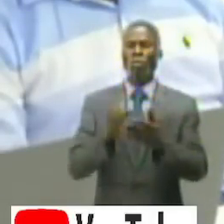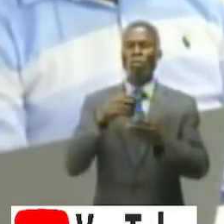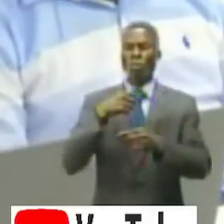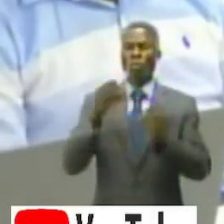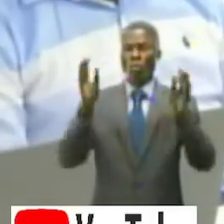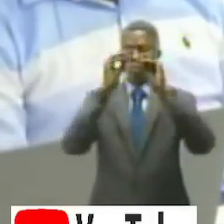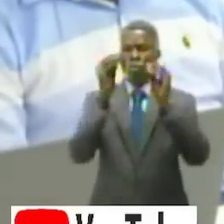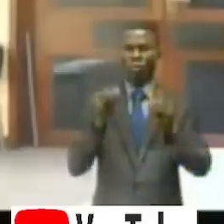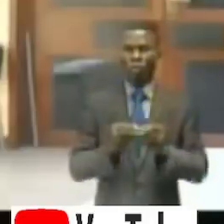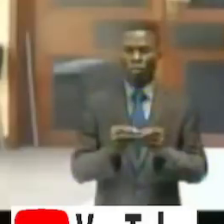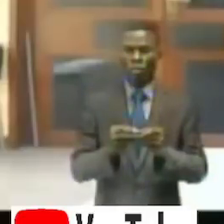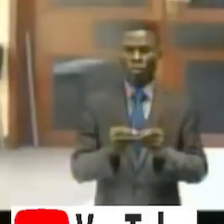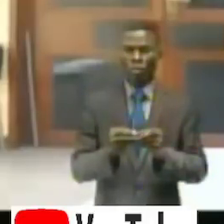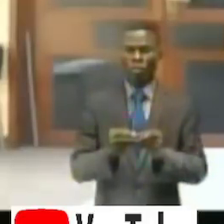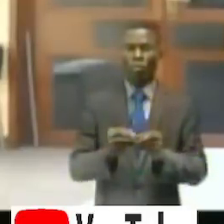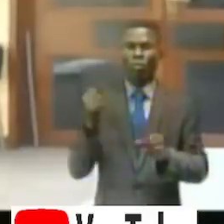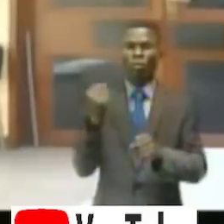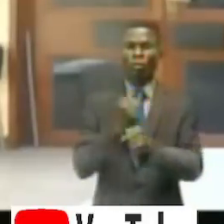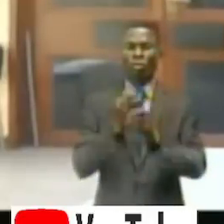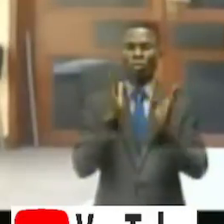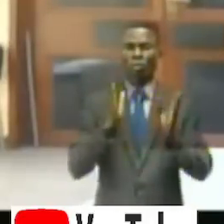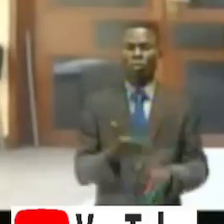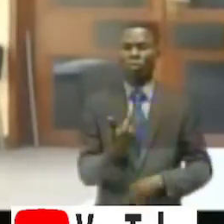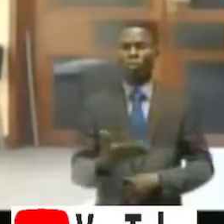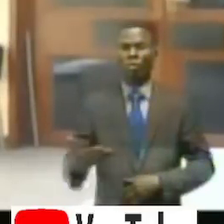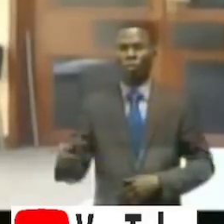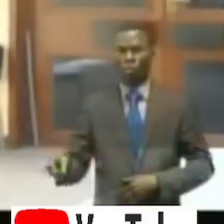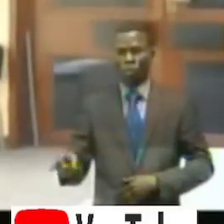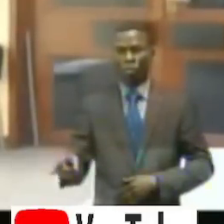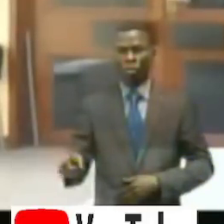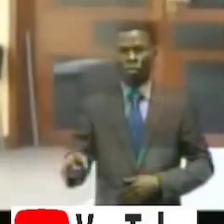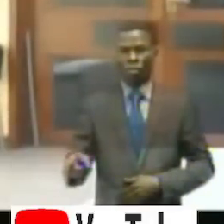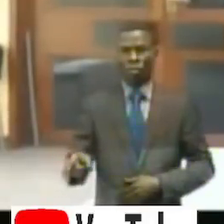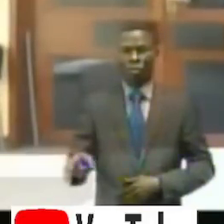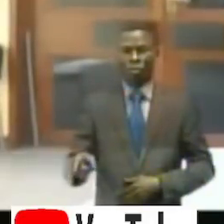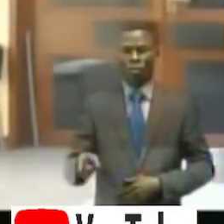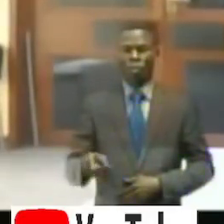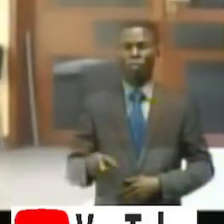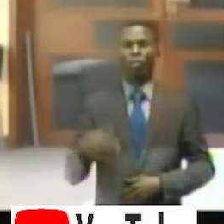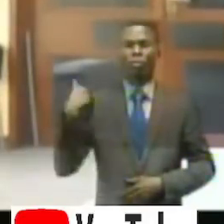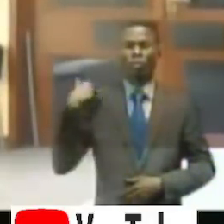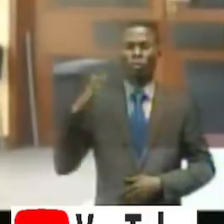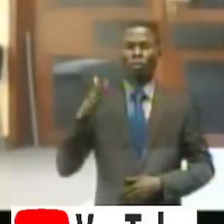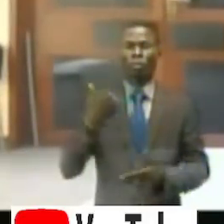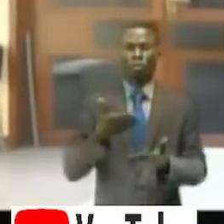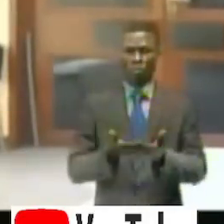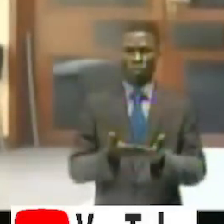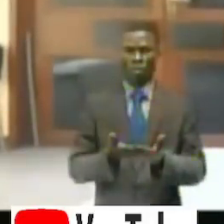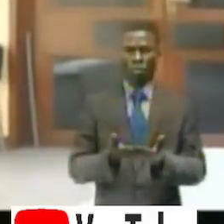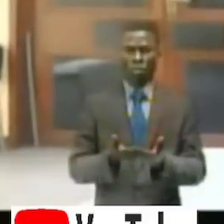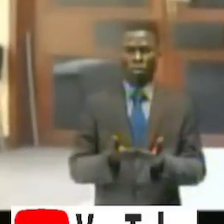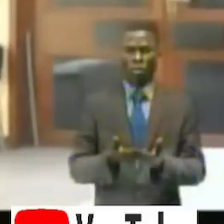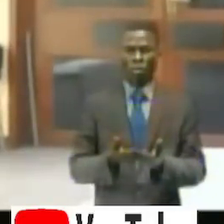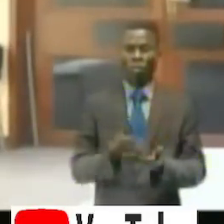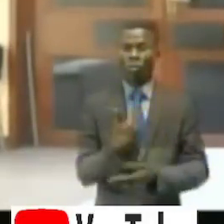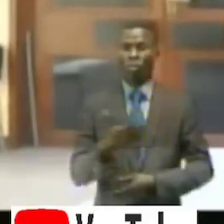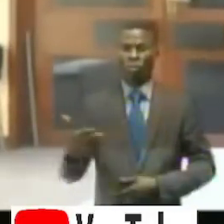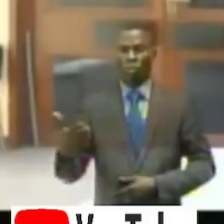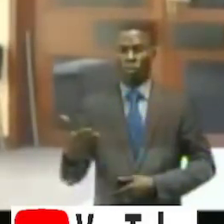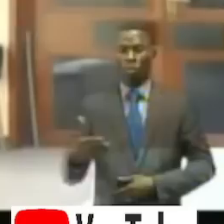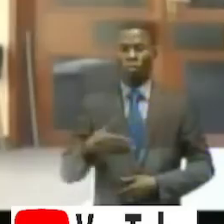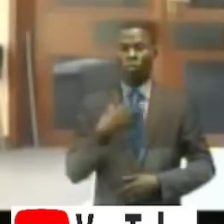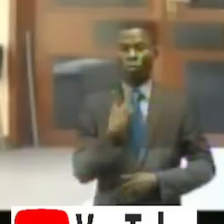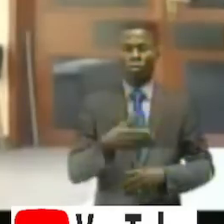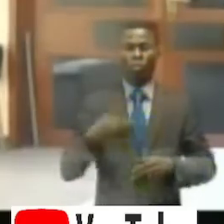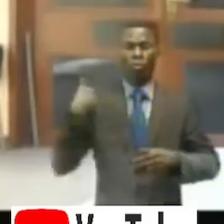départ des producteurs des biens, des services et des services. Et ces biens et services